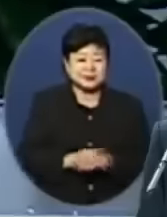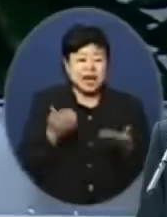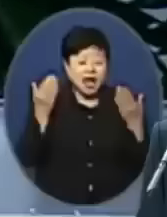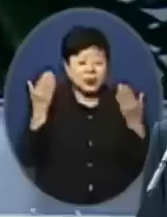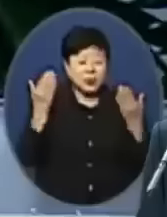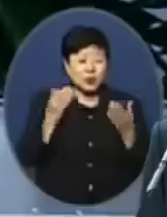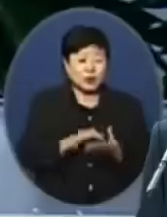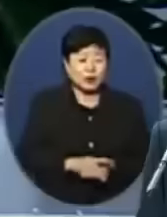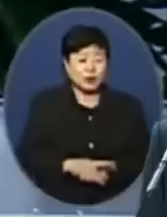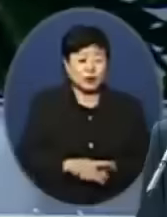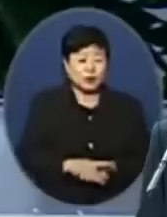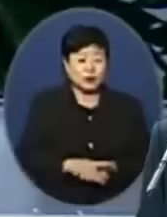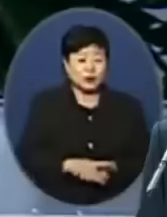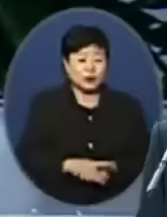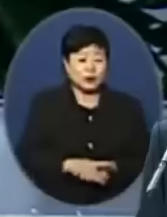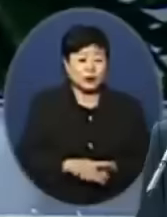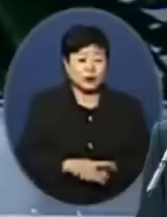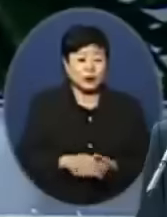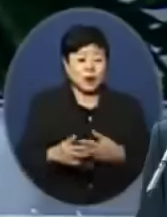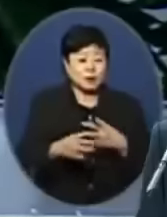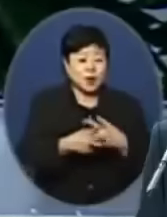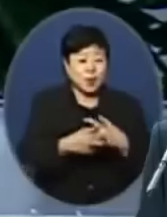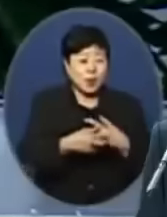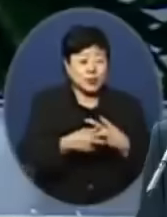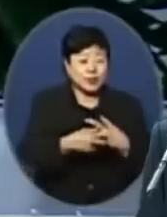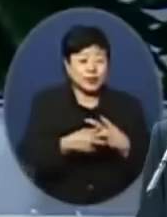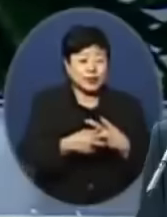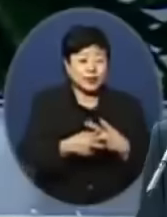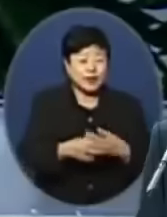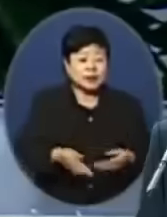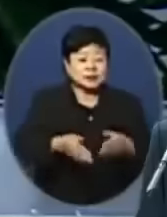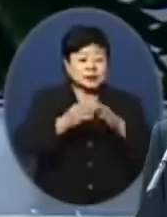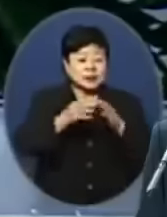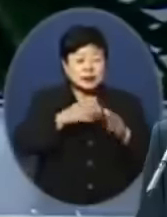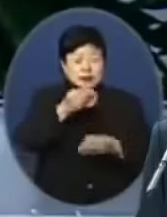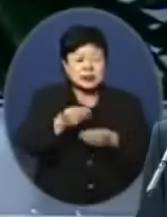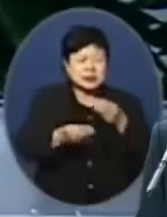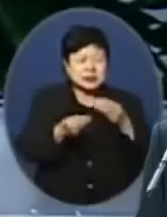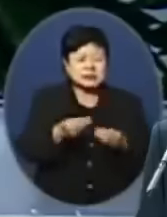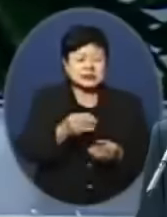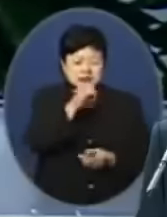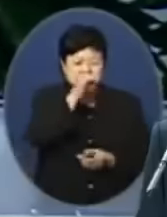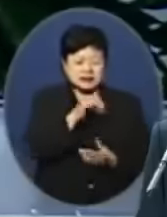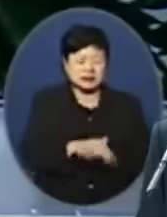학교 부속 병원을 짓는다고 빚을 많이 졌습니다.